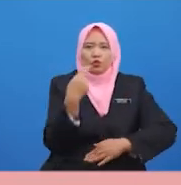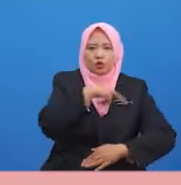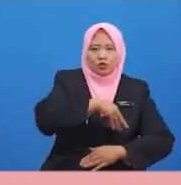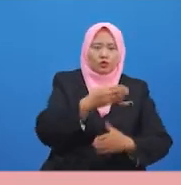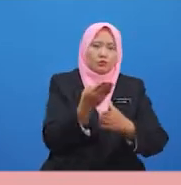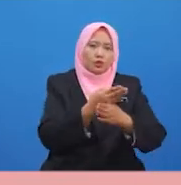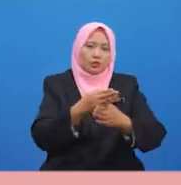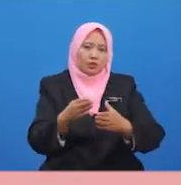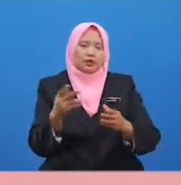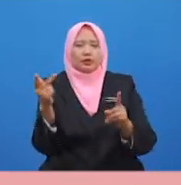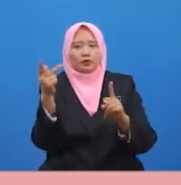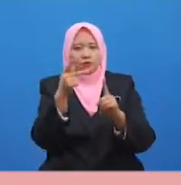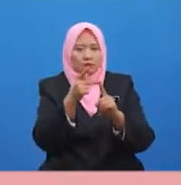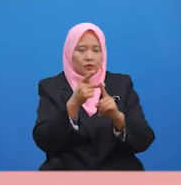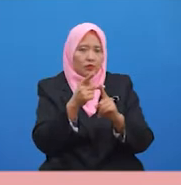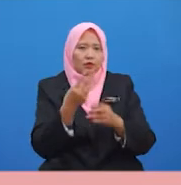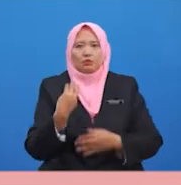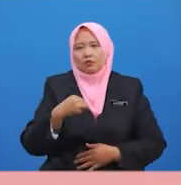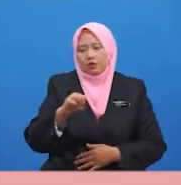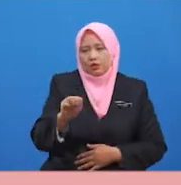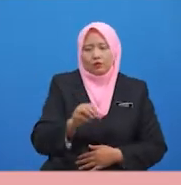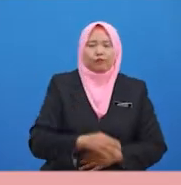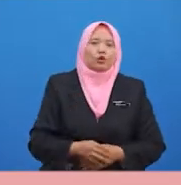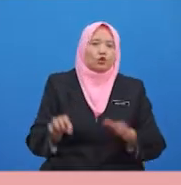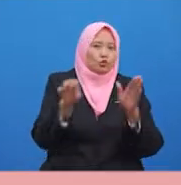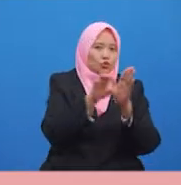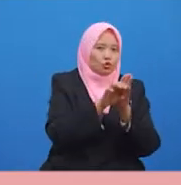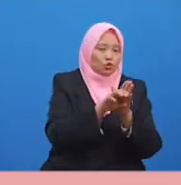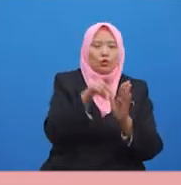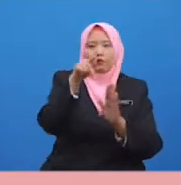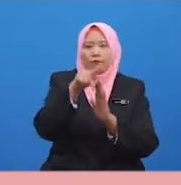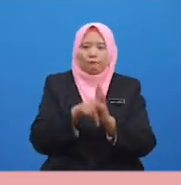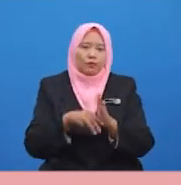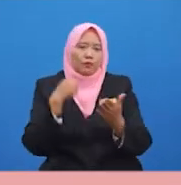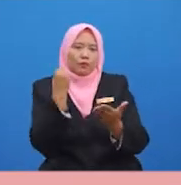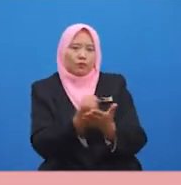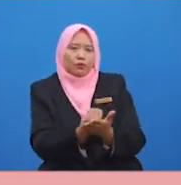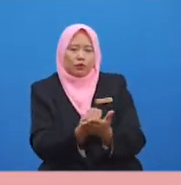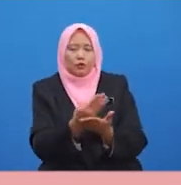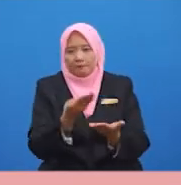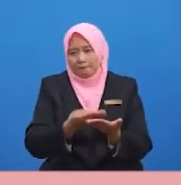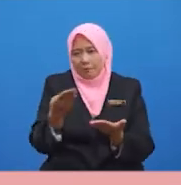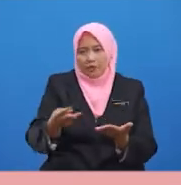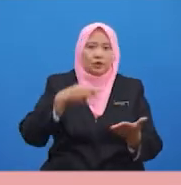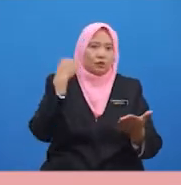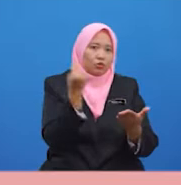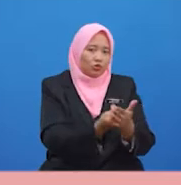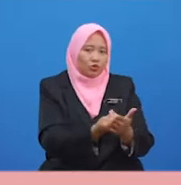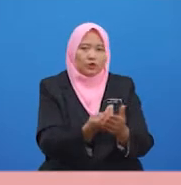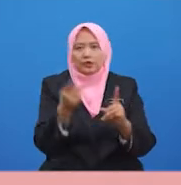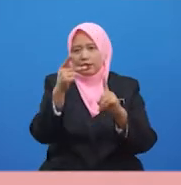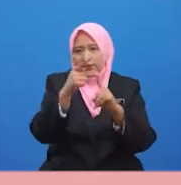antara mereka. Contohnya, pemodal memberikan modal kepada pengusaha